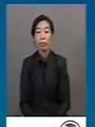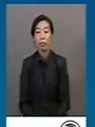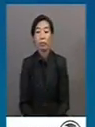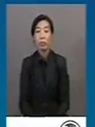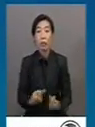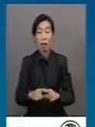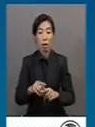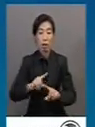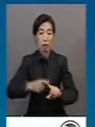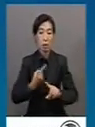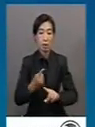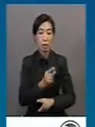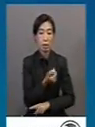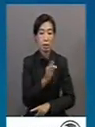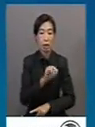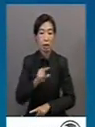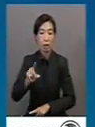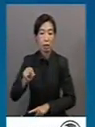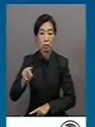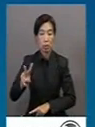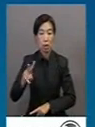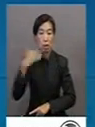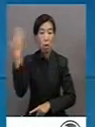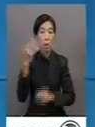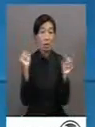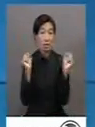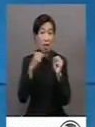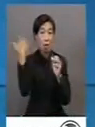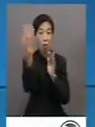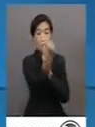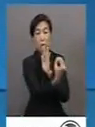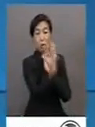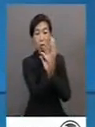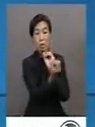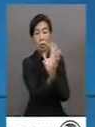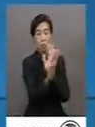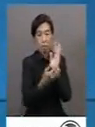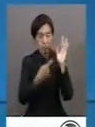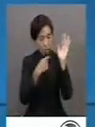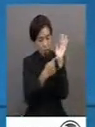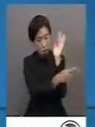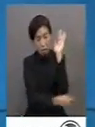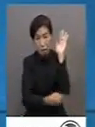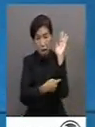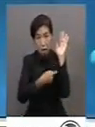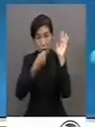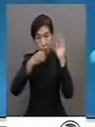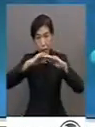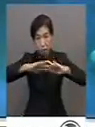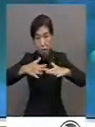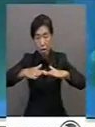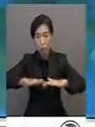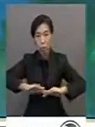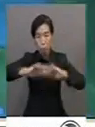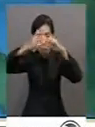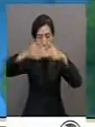ในช่วงของวันที่19ถึงวันที่12นะครับลมหนาวที่แผ่ลงมาปกคลุมนั้นก็ทำให้คลื่นลมในบริเวณของพื้นที่อ่าวไทยแรงขึ้นด้วย